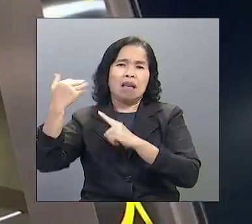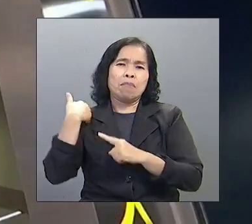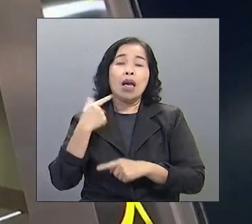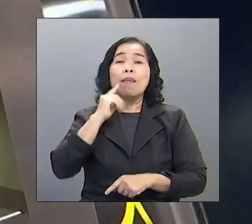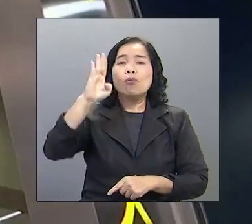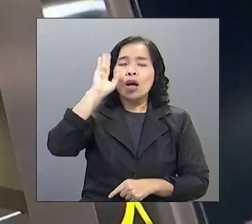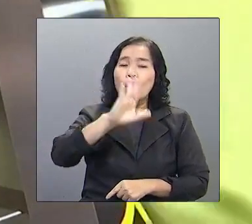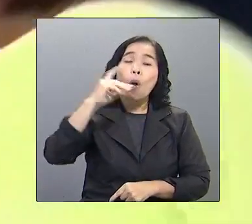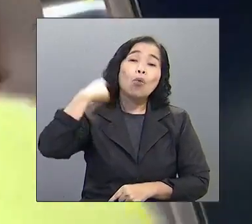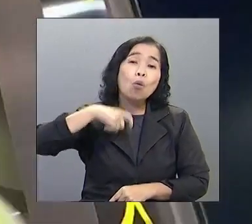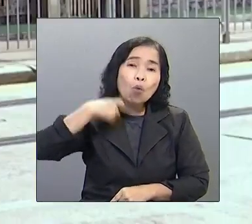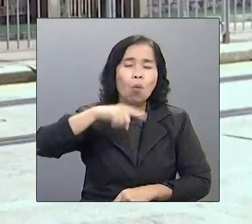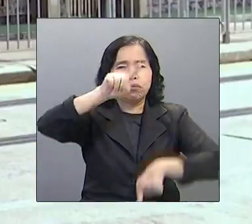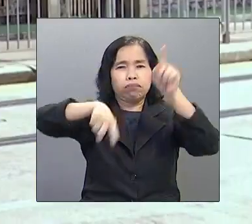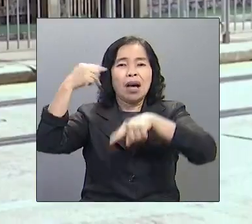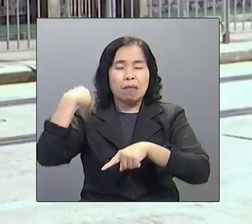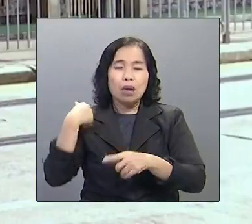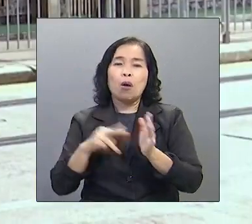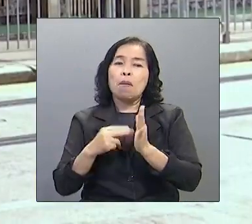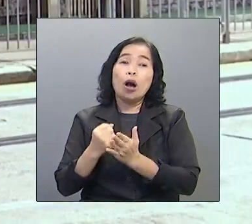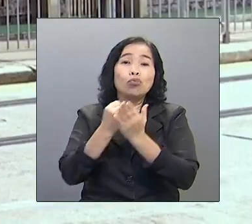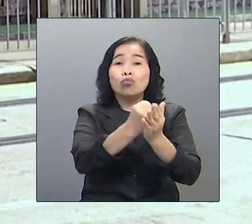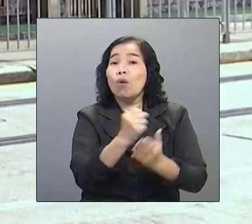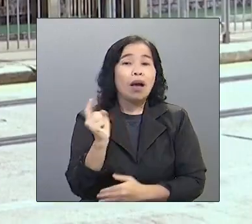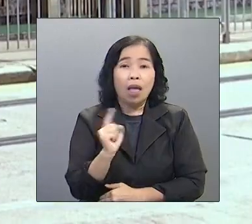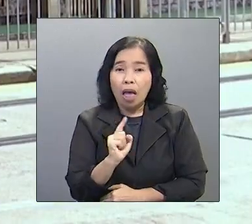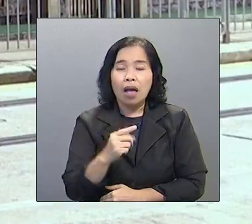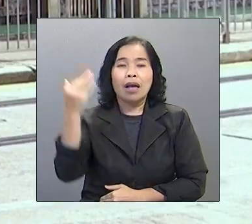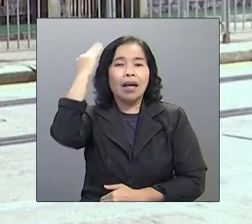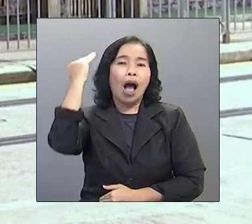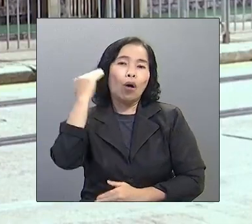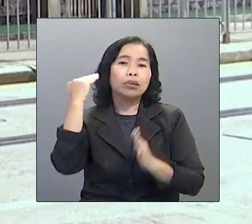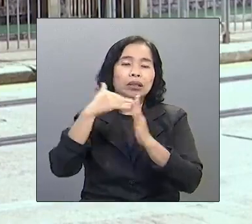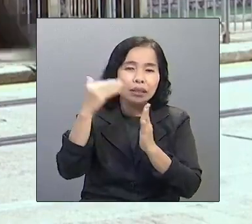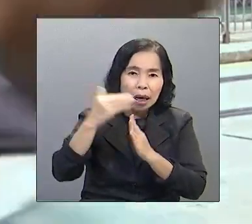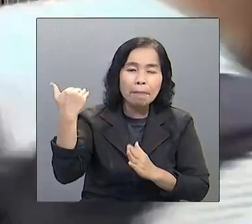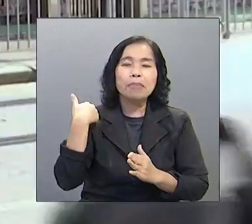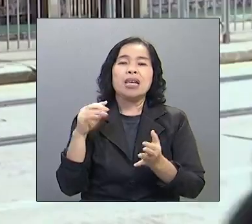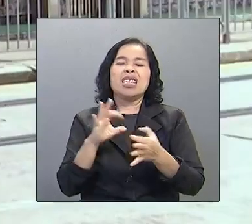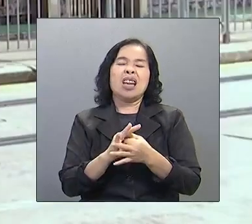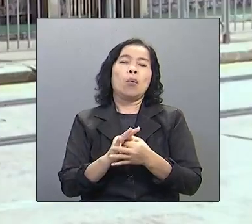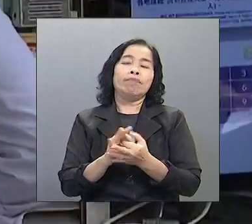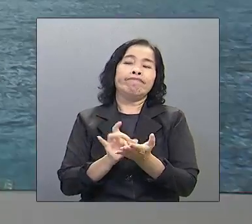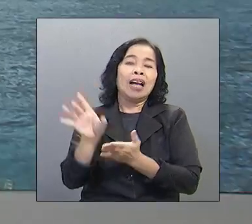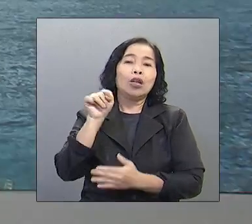ช่วยอิราณแล้วก็เกาหลีเหนือลบ เรียงมาตการขว่ามบาท